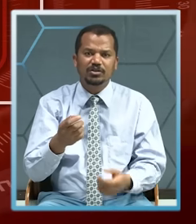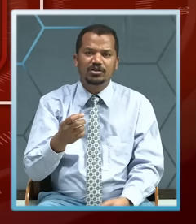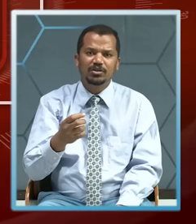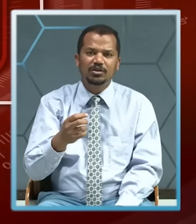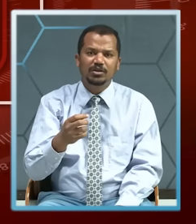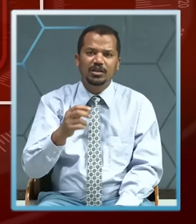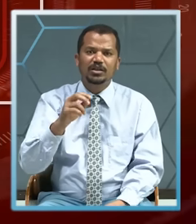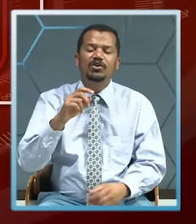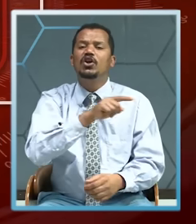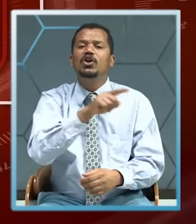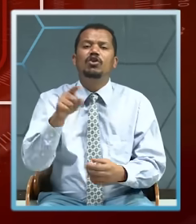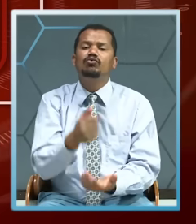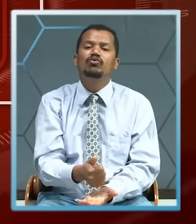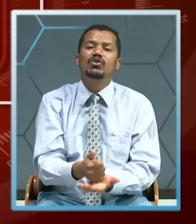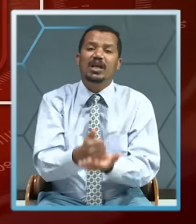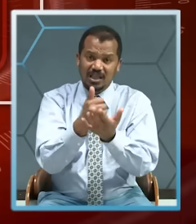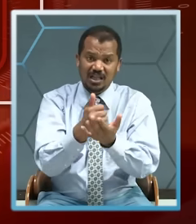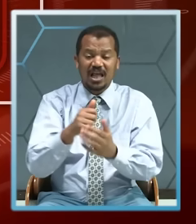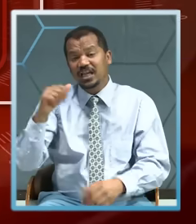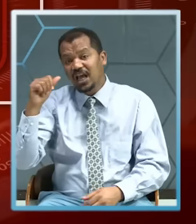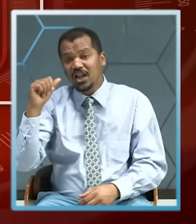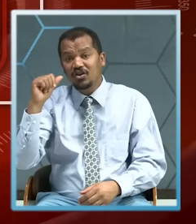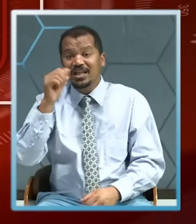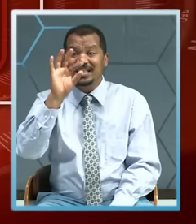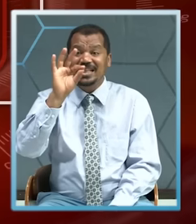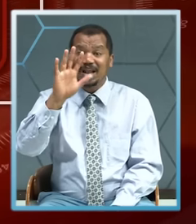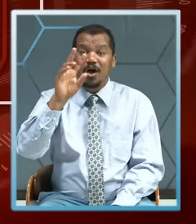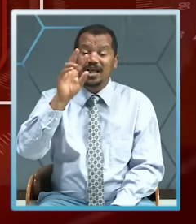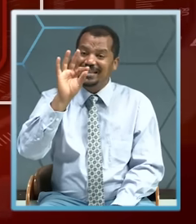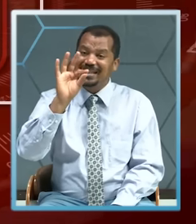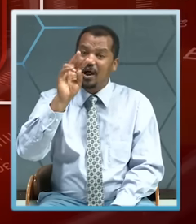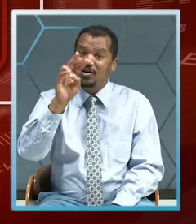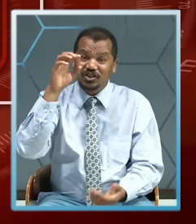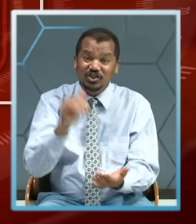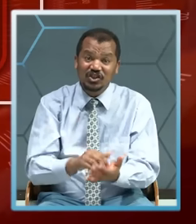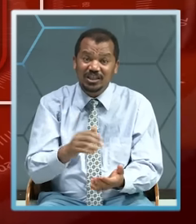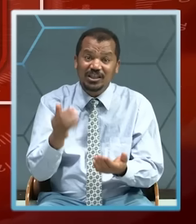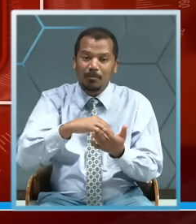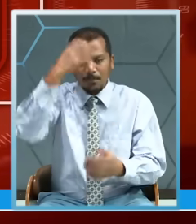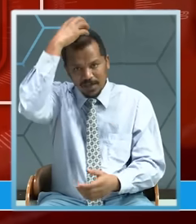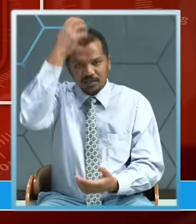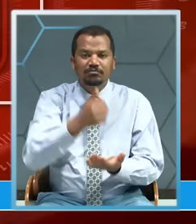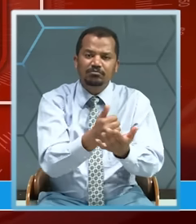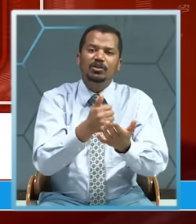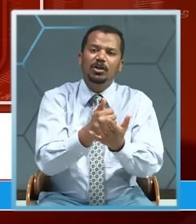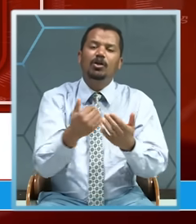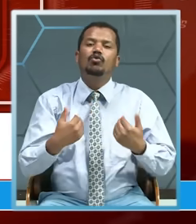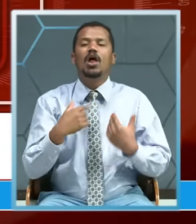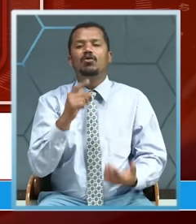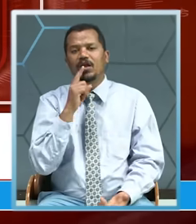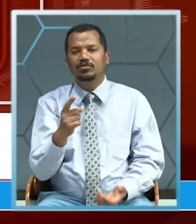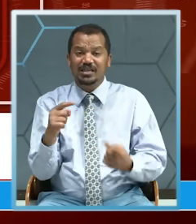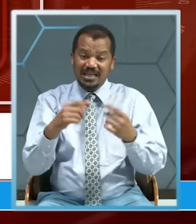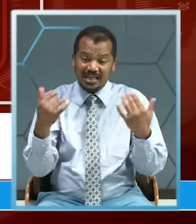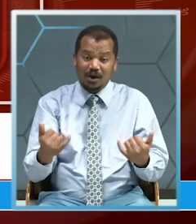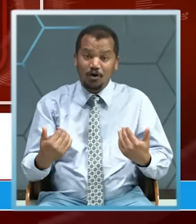እኛ ጄኢኦፒ በእነሱ እየተረዳ ነው። ቀሪዎቹ 92,000 ደግሞ ያው በመንግስት እየተረዱ ያሉ ናቸው